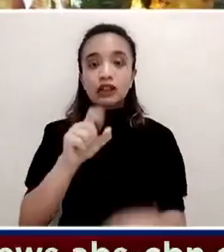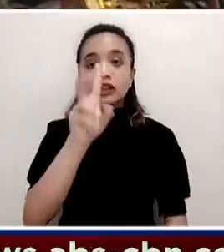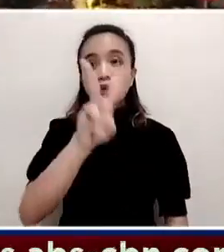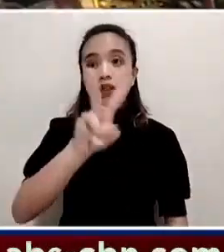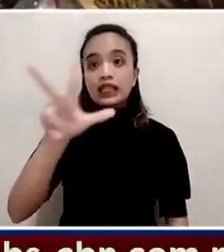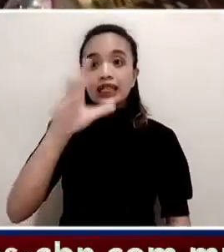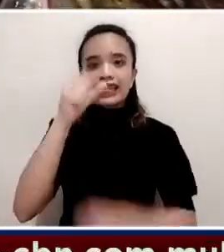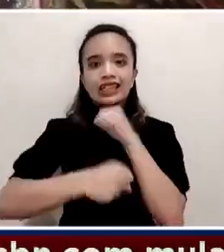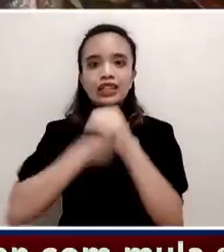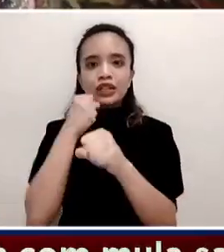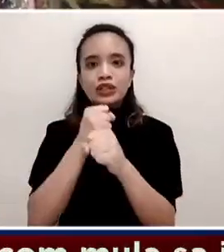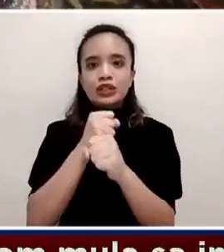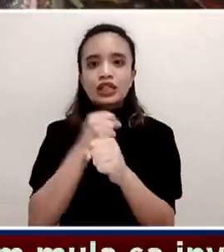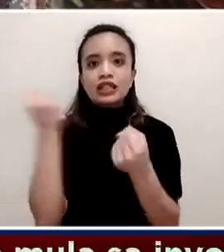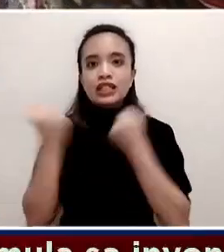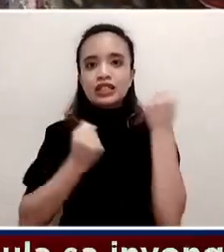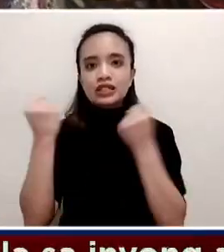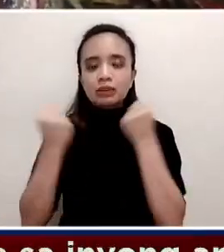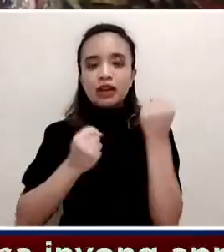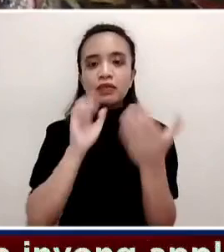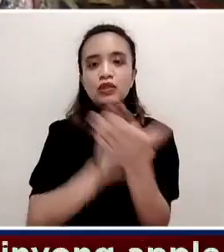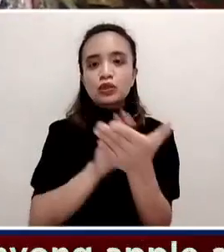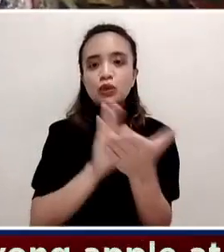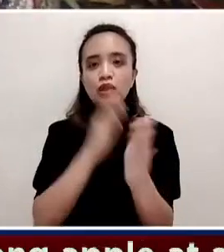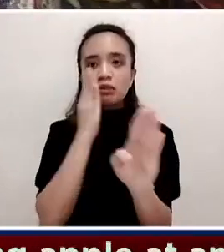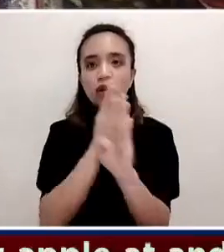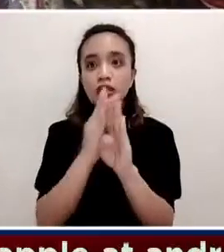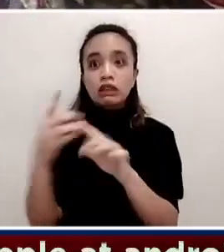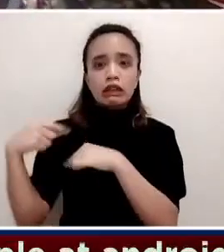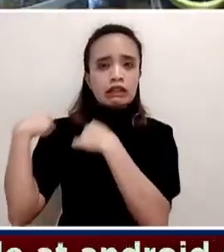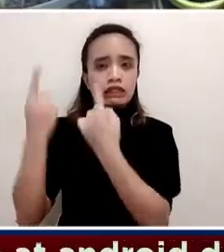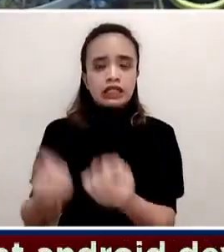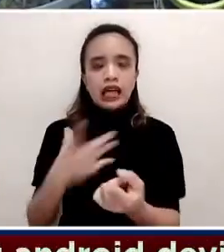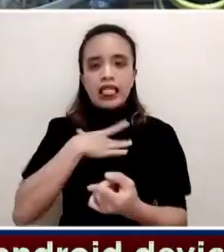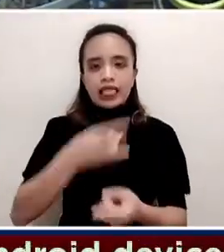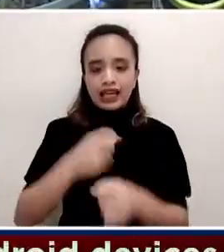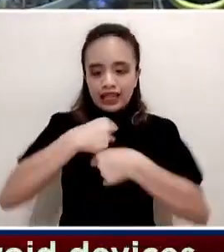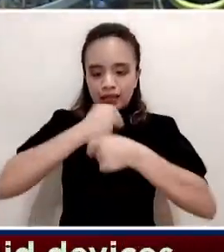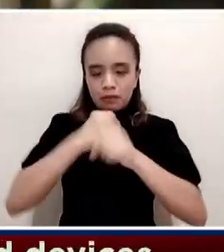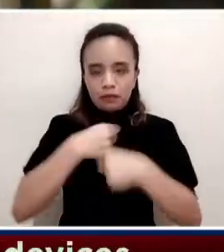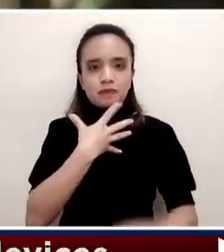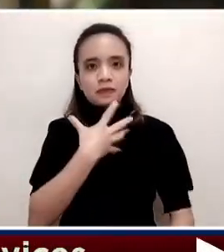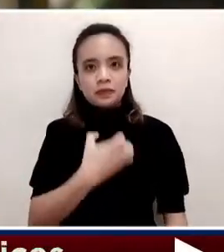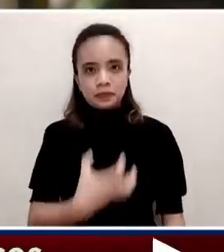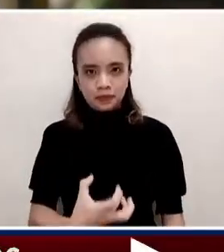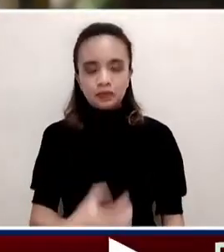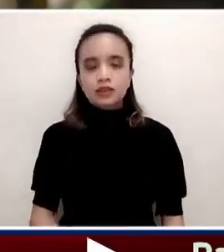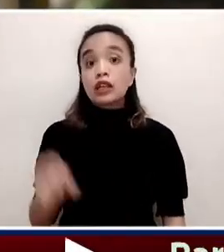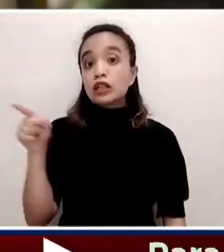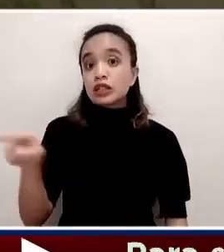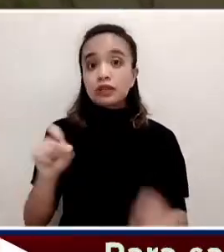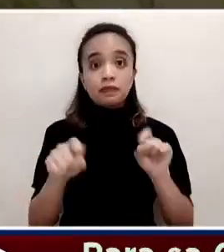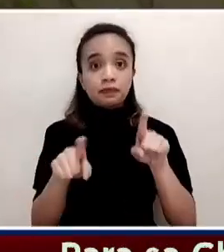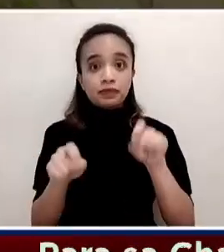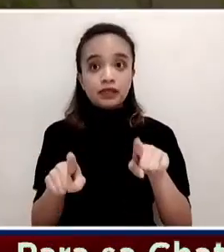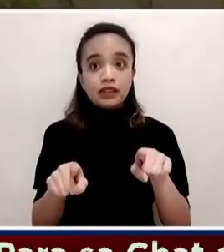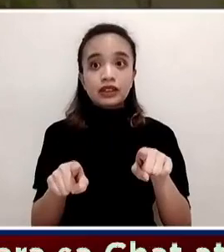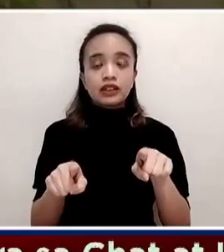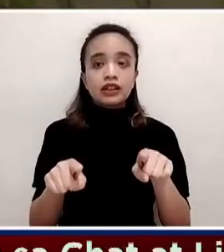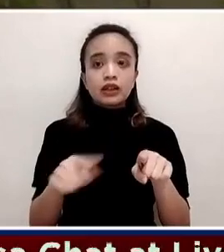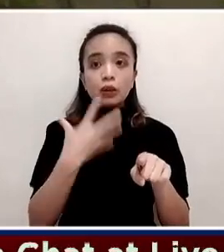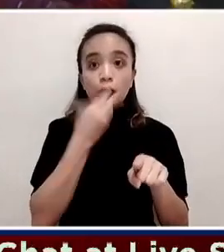naging school bus driver at noon pa man ay hilig na niya umukit ng mga Santa Claus. Ibinebenta niya ito sa mga nanay na